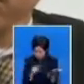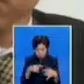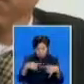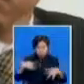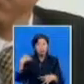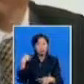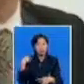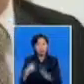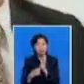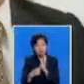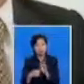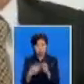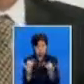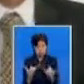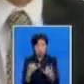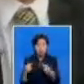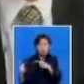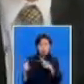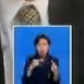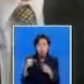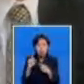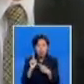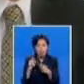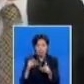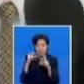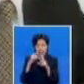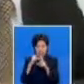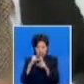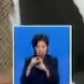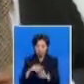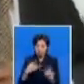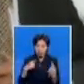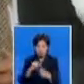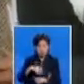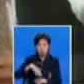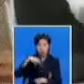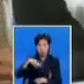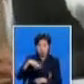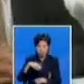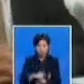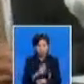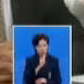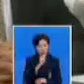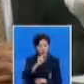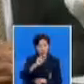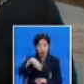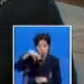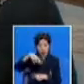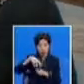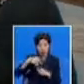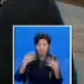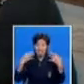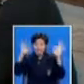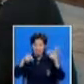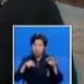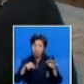อนนี้เนี่ยก็ยังมีข้อถกเถียงกันมากว่าคำว่าองค์การอิสระที่ปรากฏอยู่เนี้ยเป็นแบบไหนบางคนก็มองไปลักษณะ